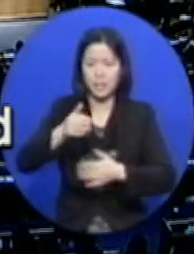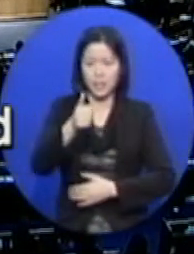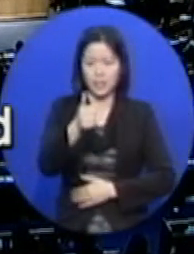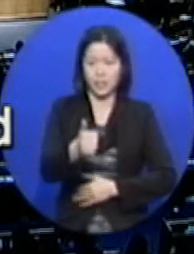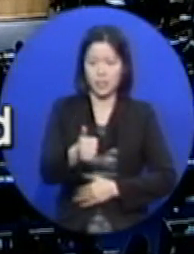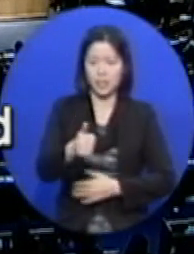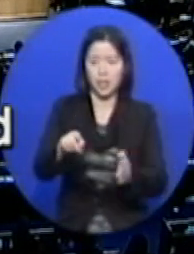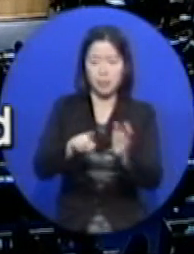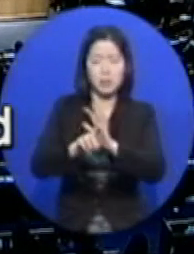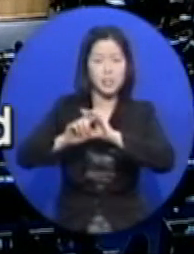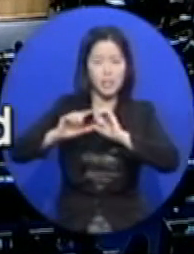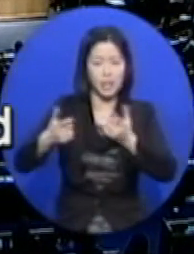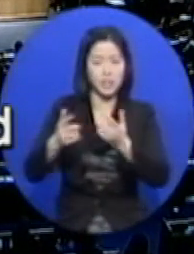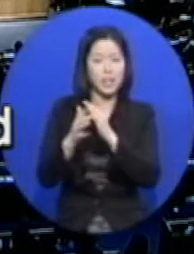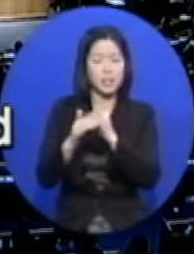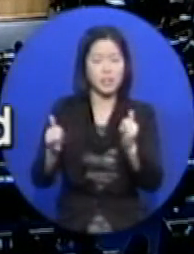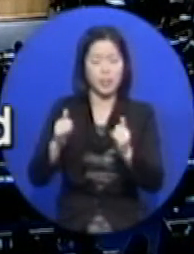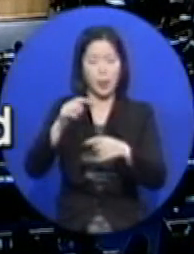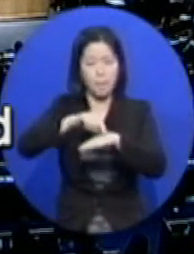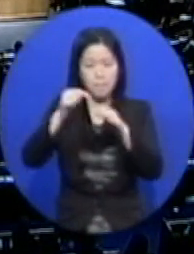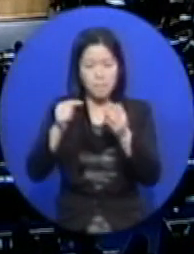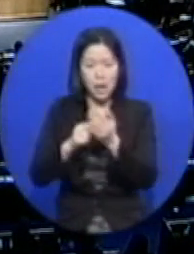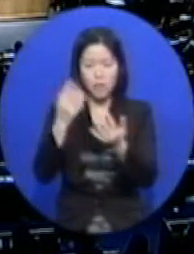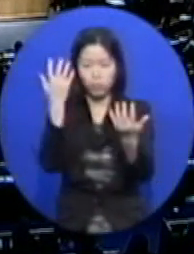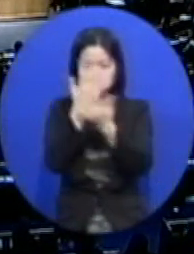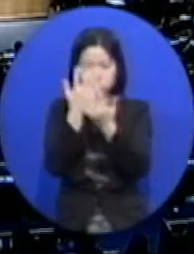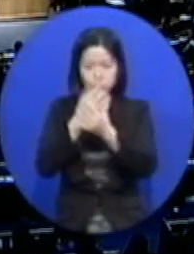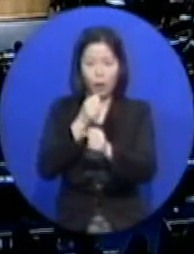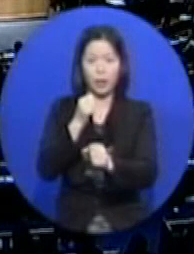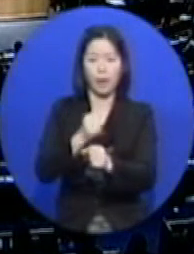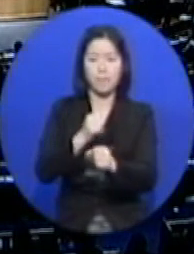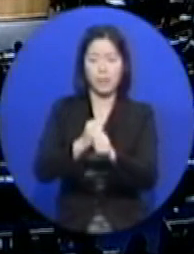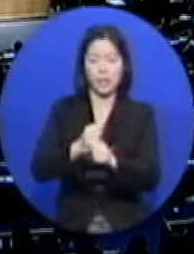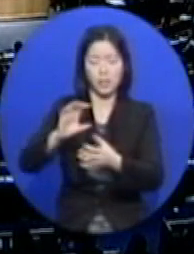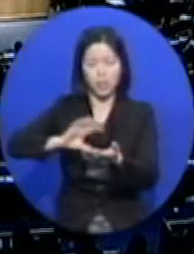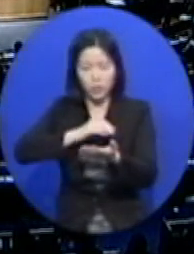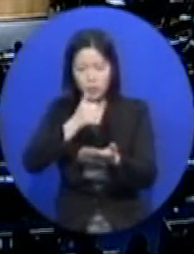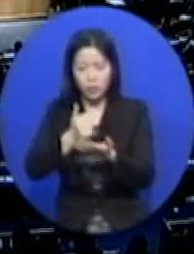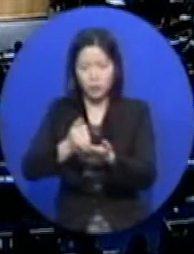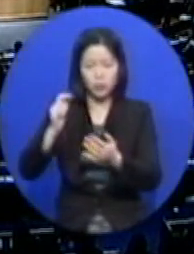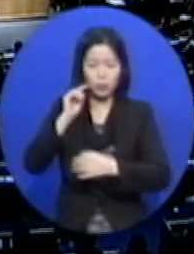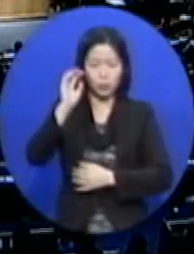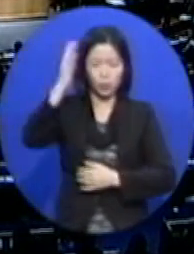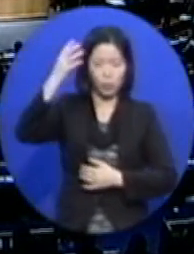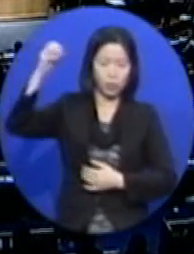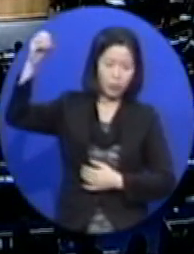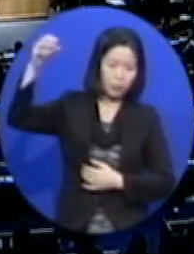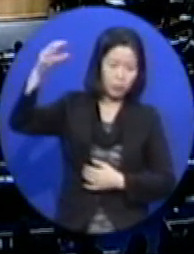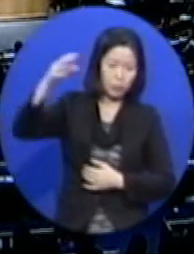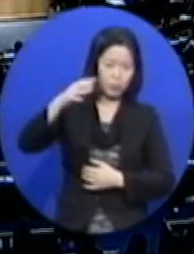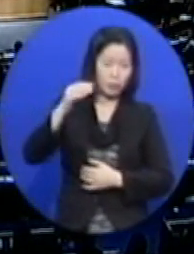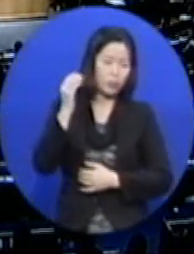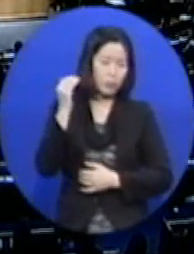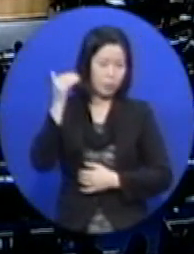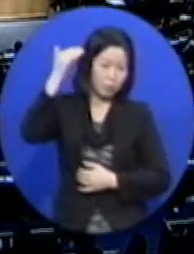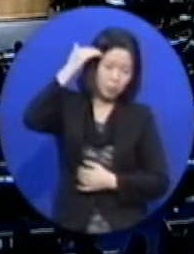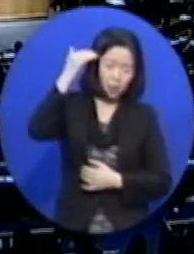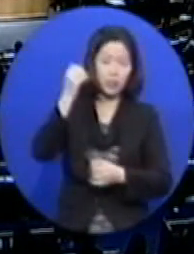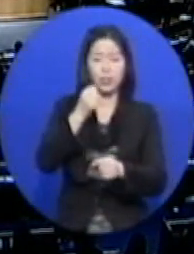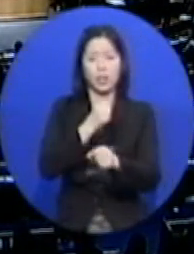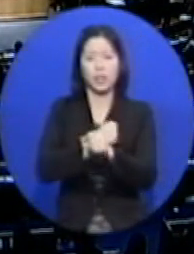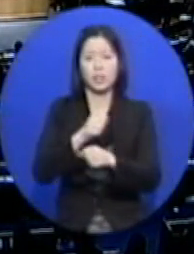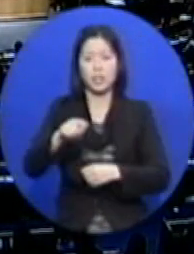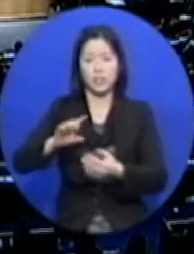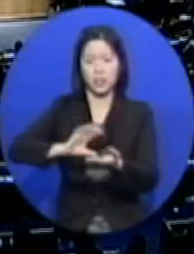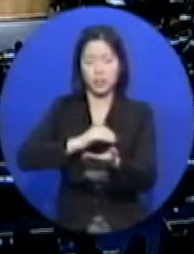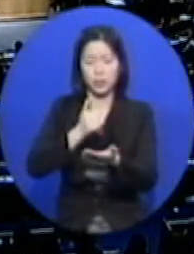믿지 아니하는 자들의 마음을 혼미하게 하여 그리스도의 영광의 복음의 광채가 비치지 못하게 함이니 그리스도는 하나님의